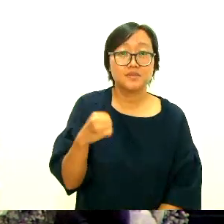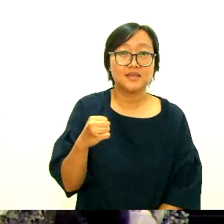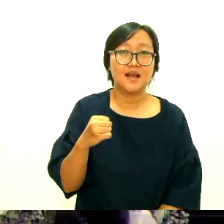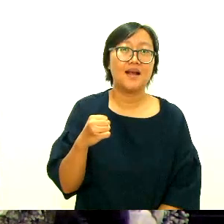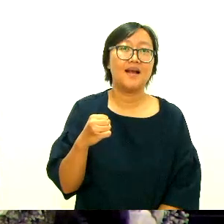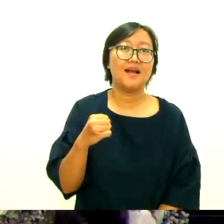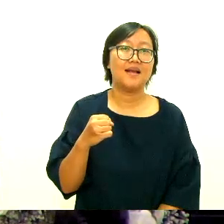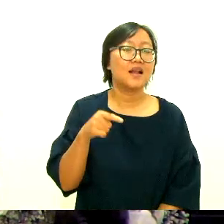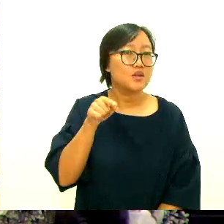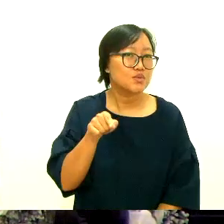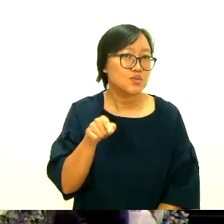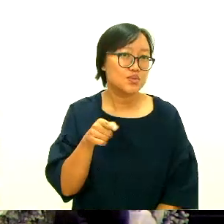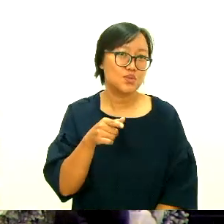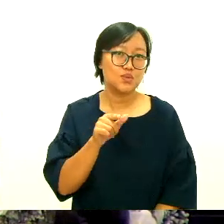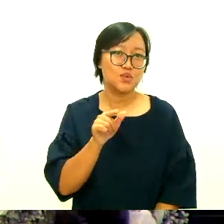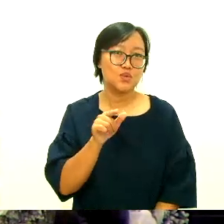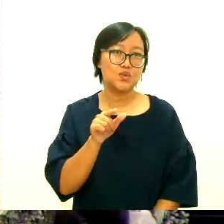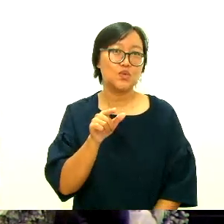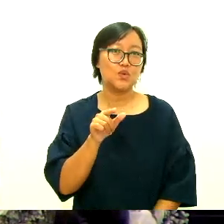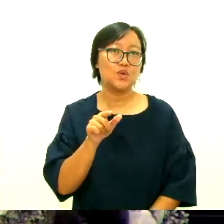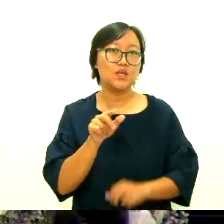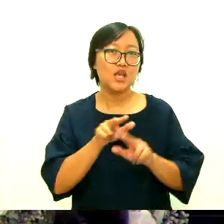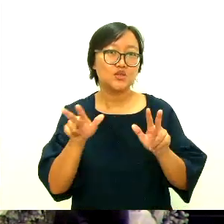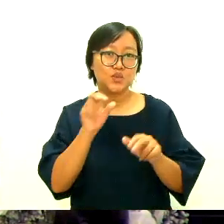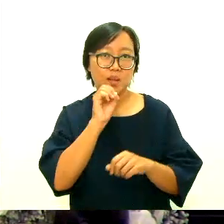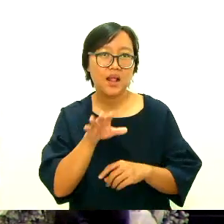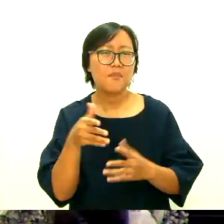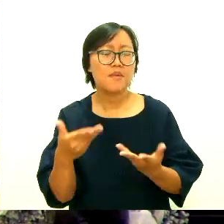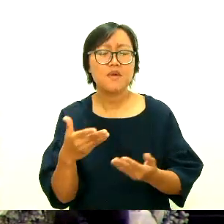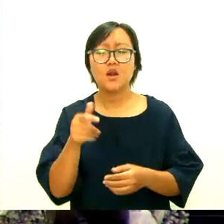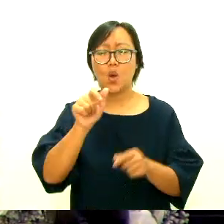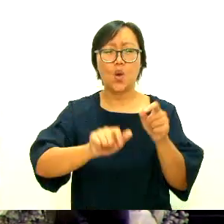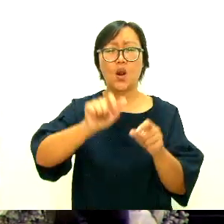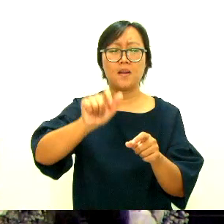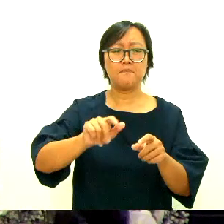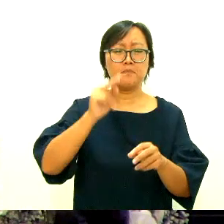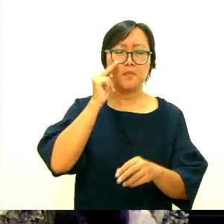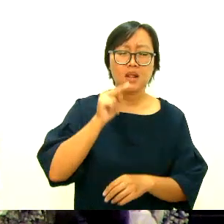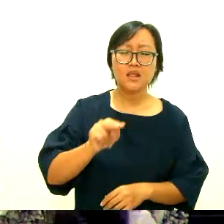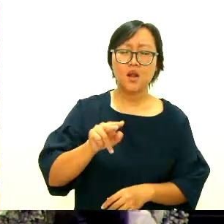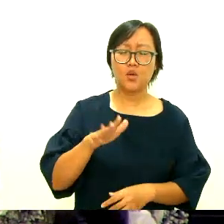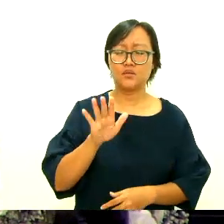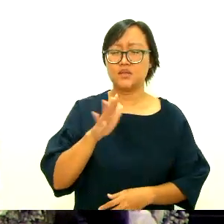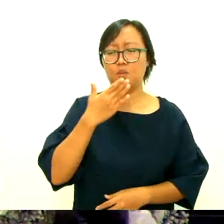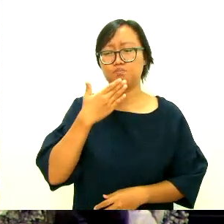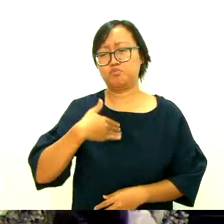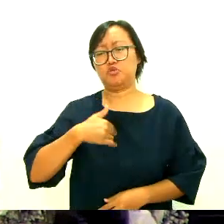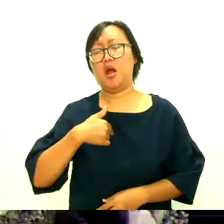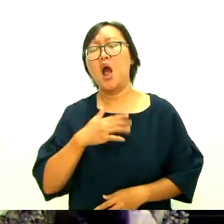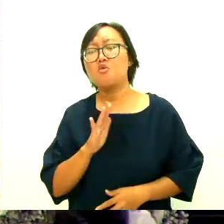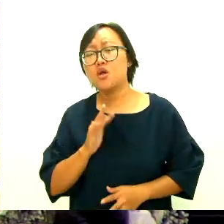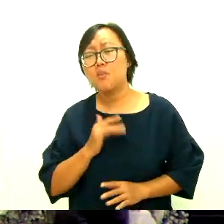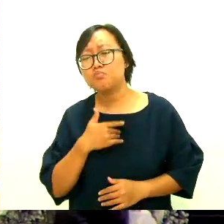memperhatikan orang yang tak punya Jika ia tidak rendah hati